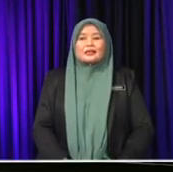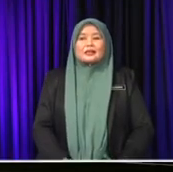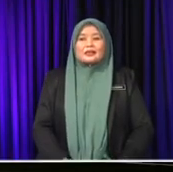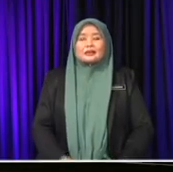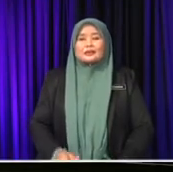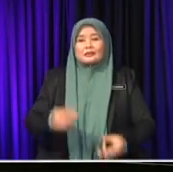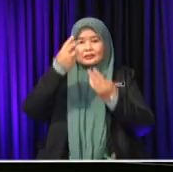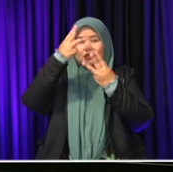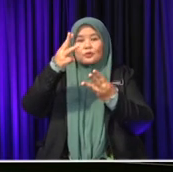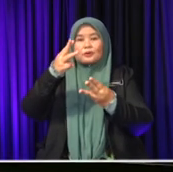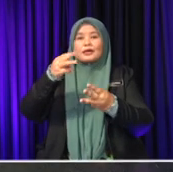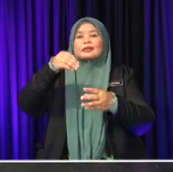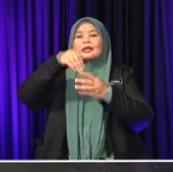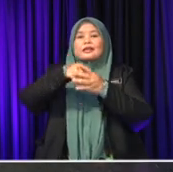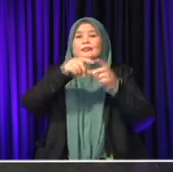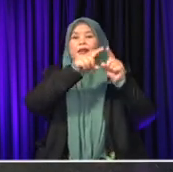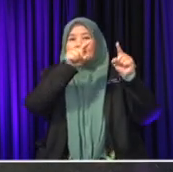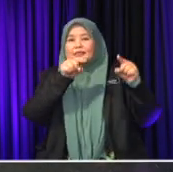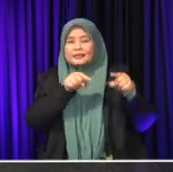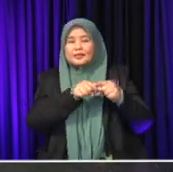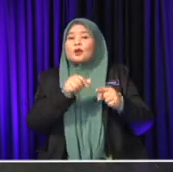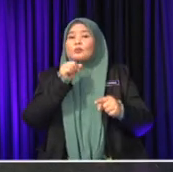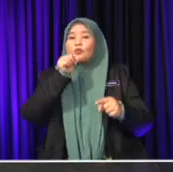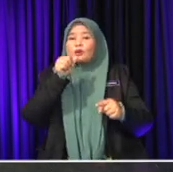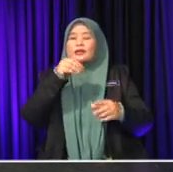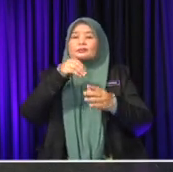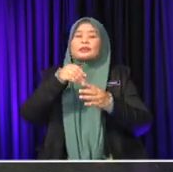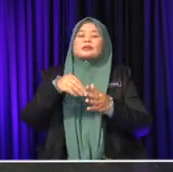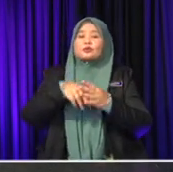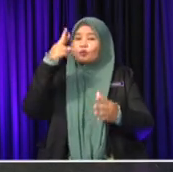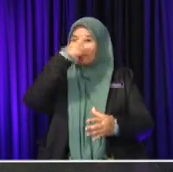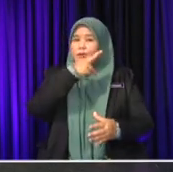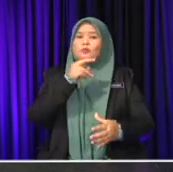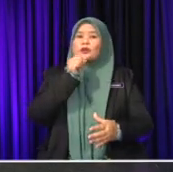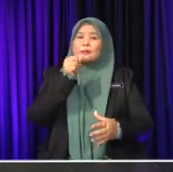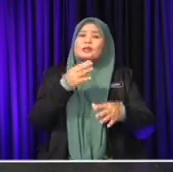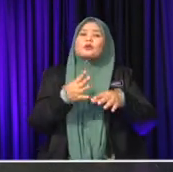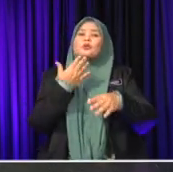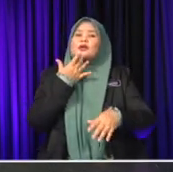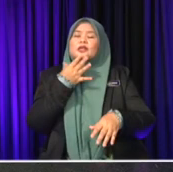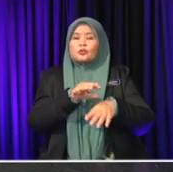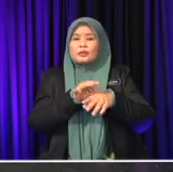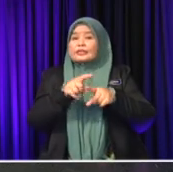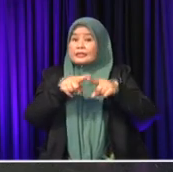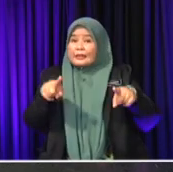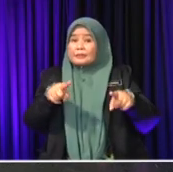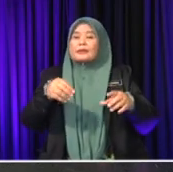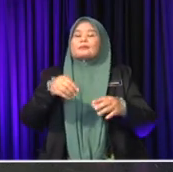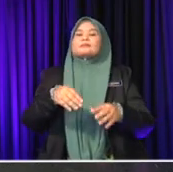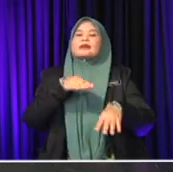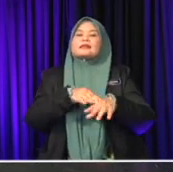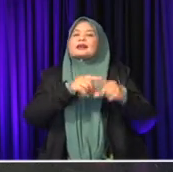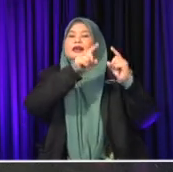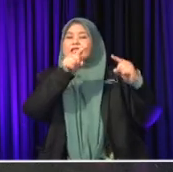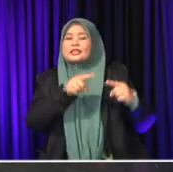Taqwa itu di dalam hati bukan pada rupa bukan pada warna kulit tetapi pada hati